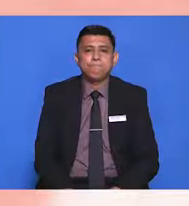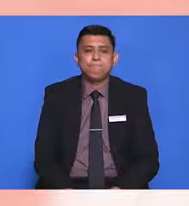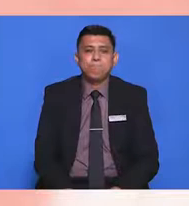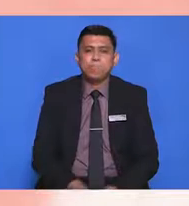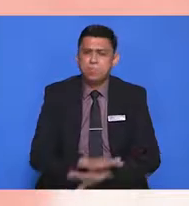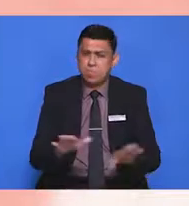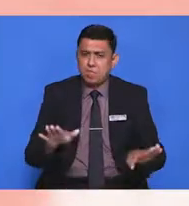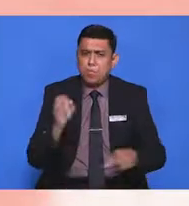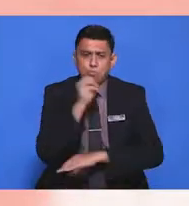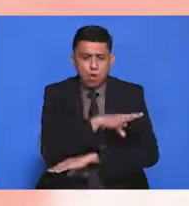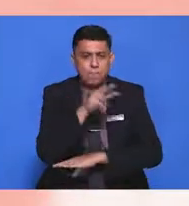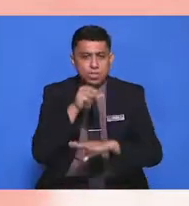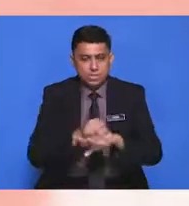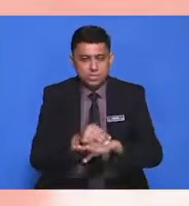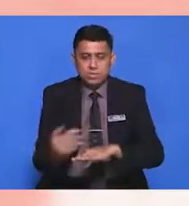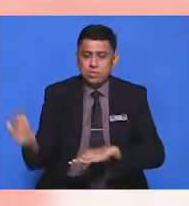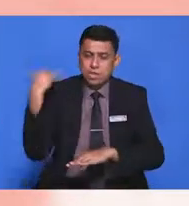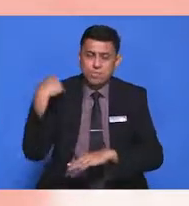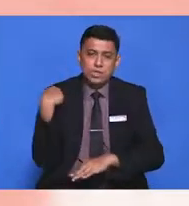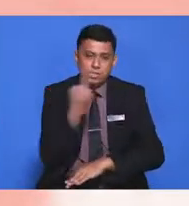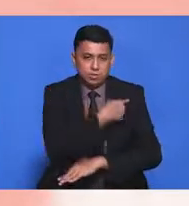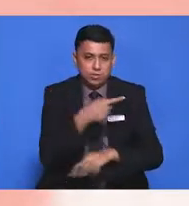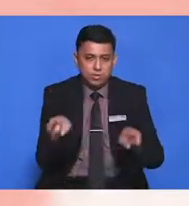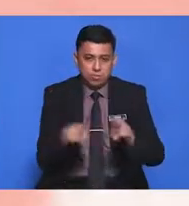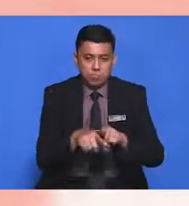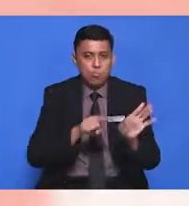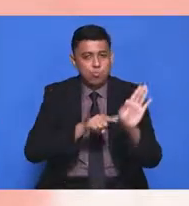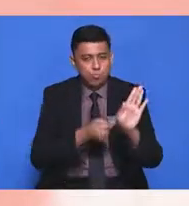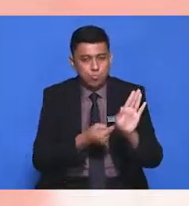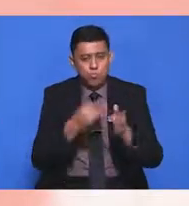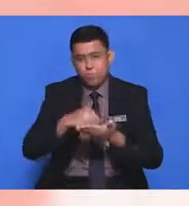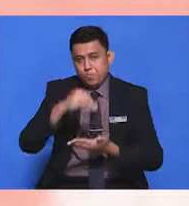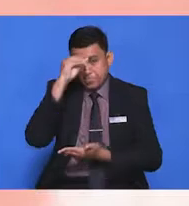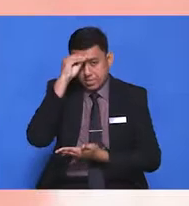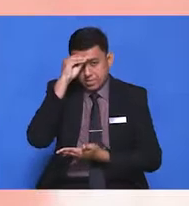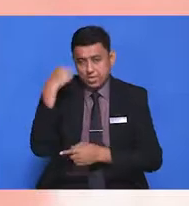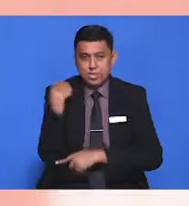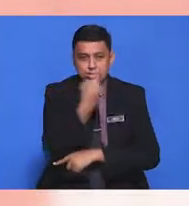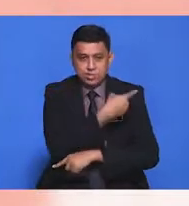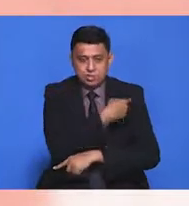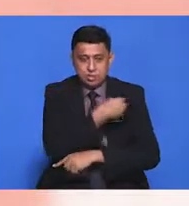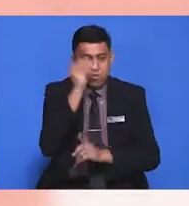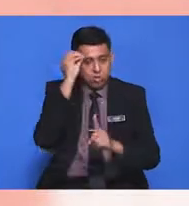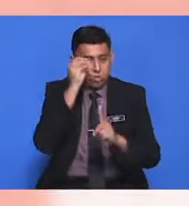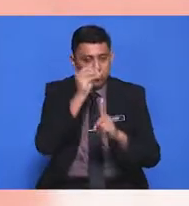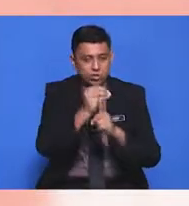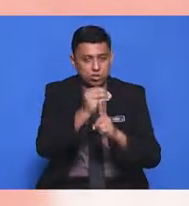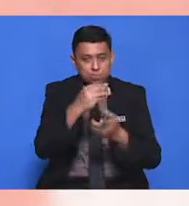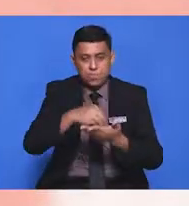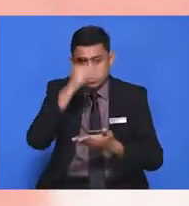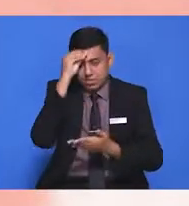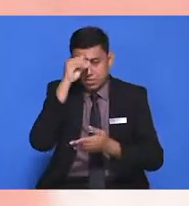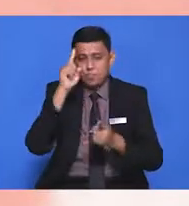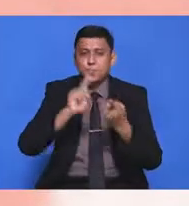Tanpa melengahkan masa, mari kita bersama-sama memulakan sesi pembelajaran kita bagi objektif pembelajaran yang